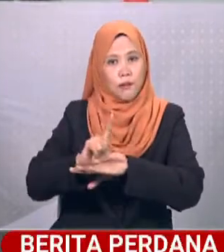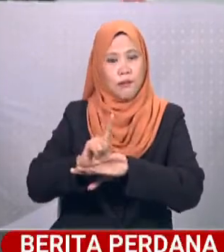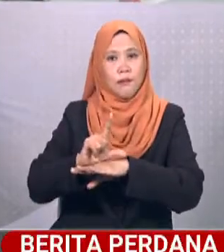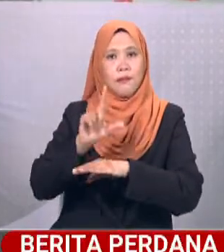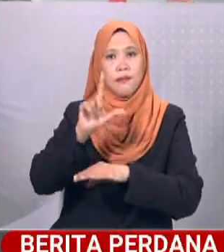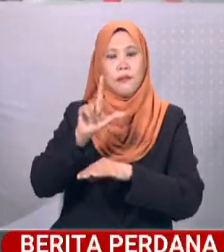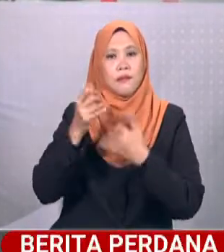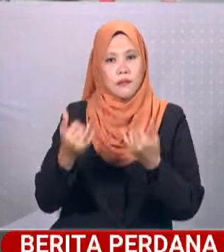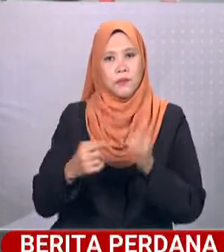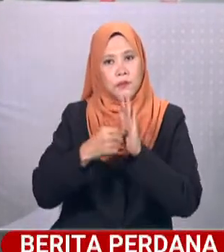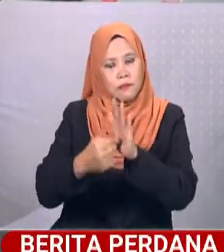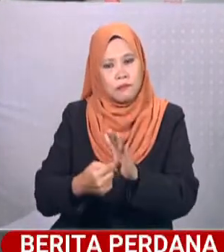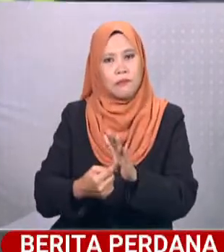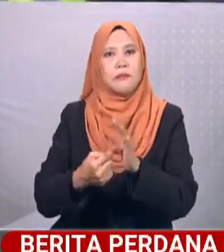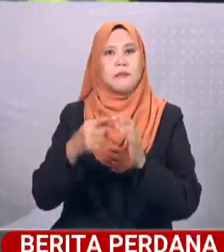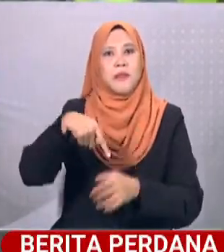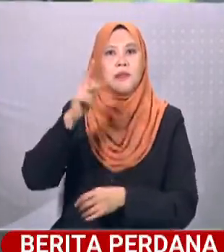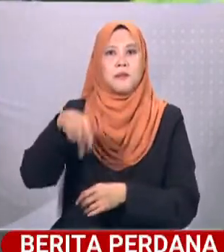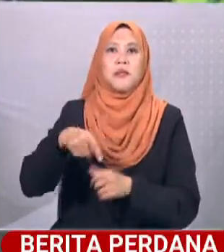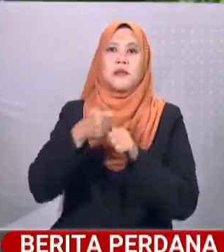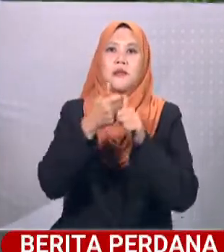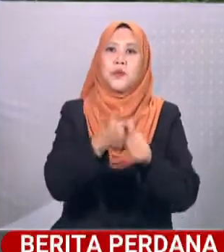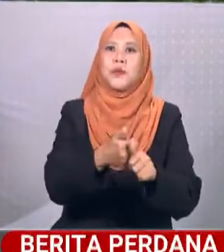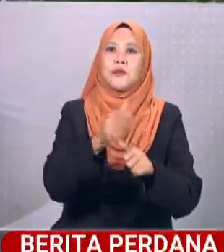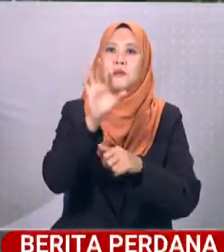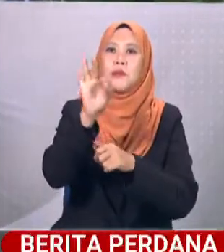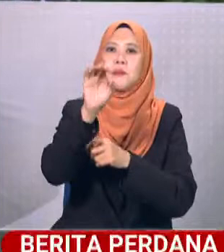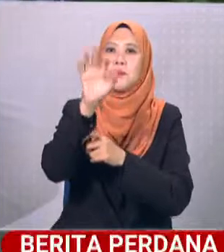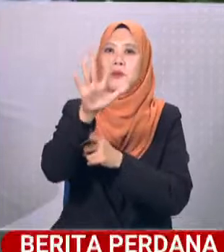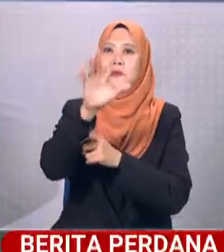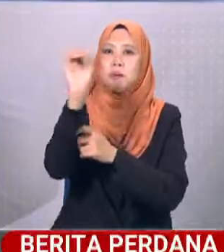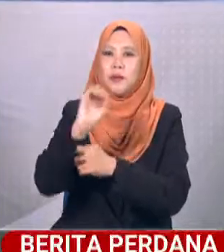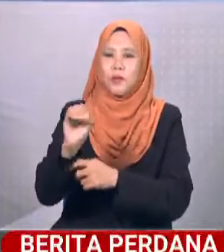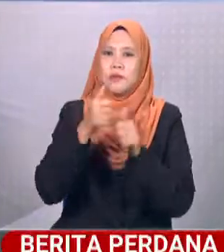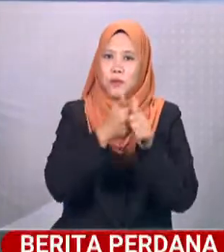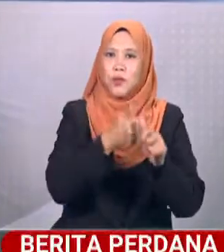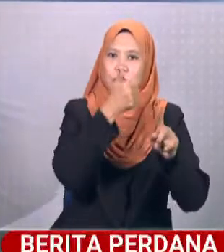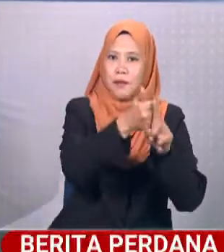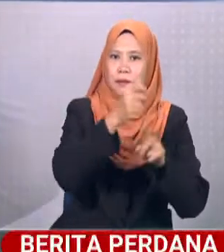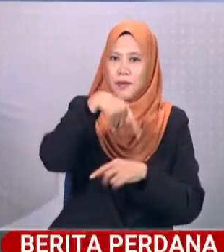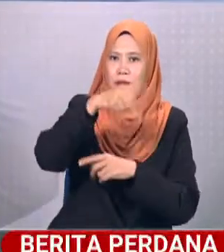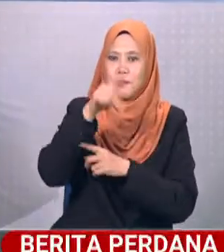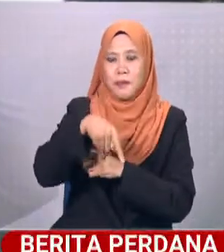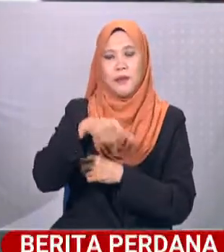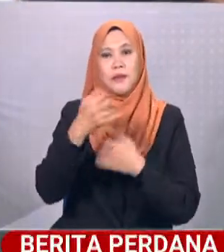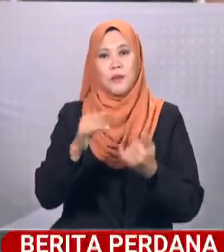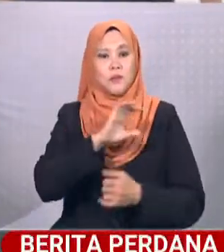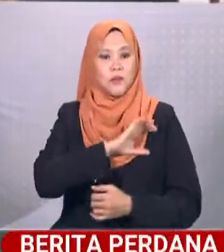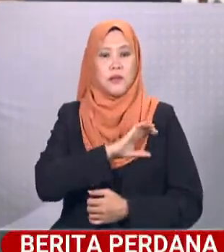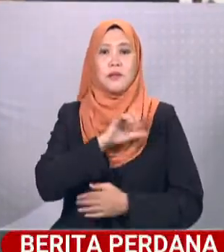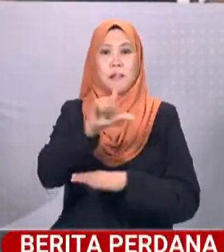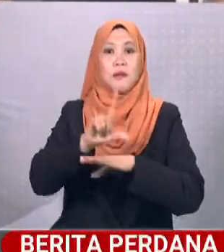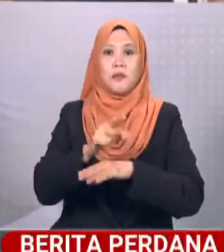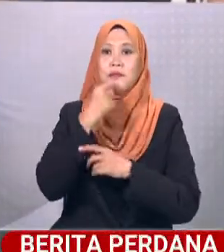kedua menunjukkan tren peningkatan. Kadar pematuhan melebihi 95%. Menurut Ketua Polis Labuan, Superintenden Muhammad